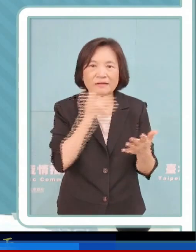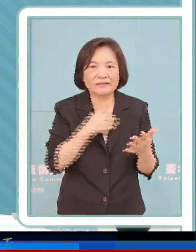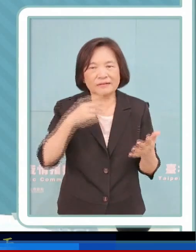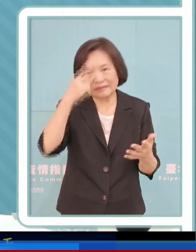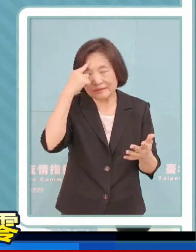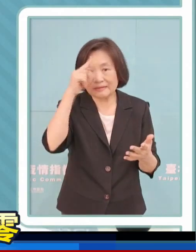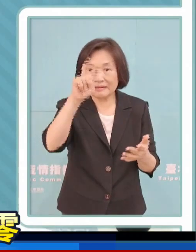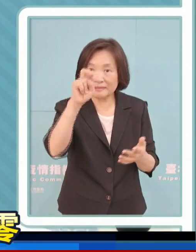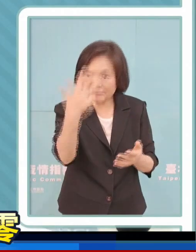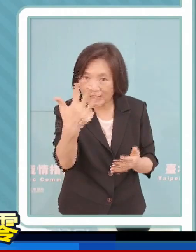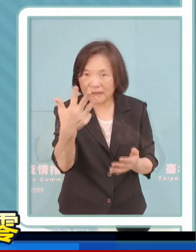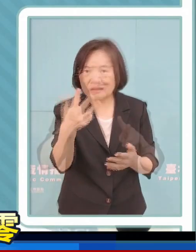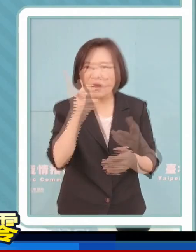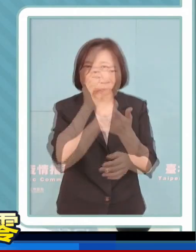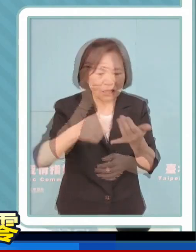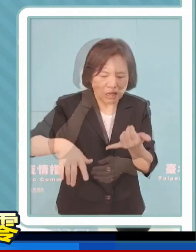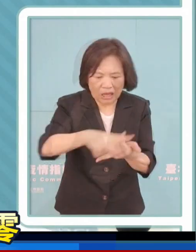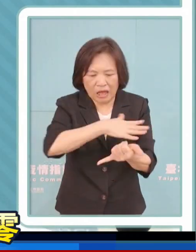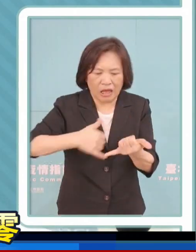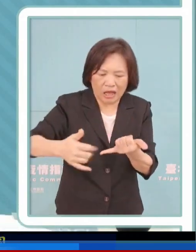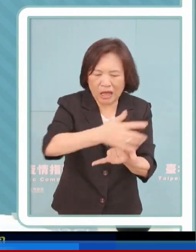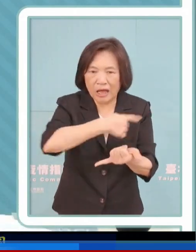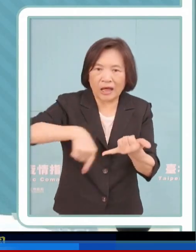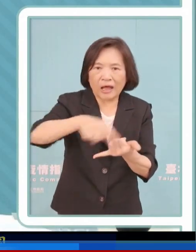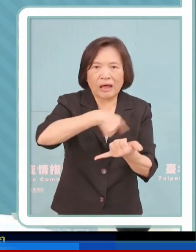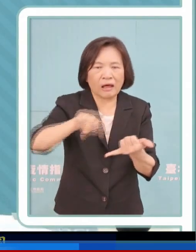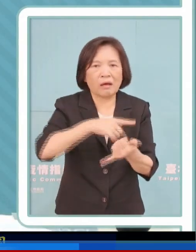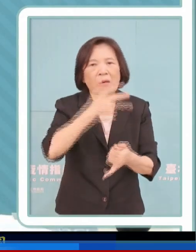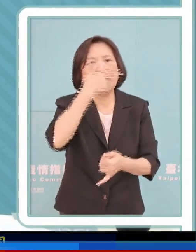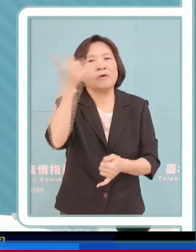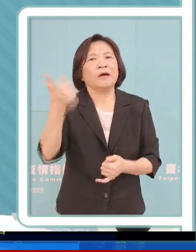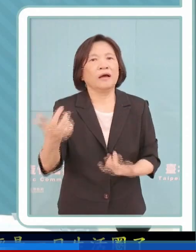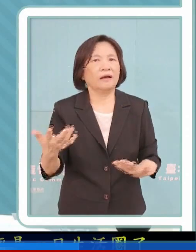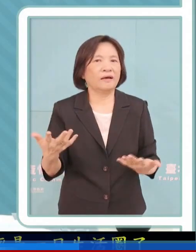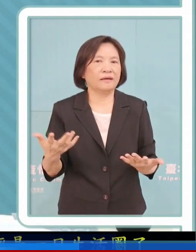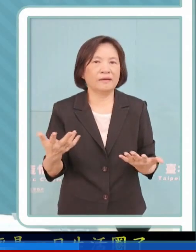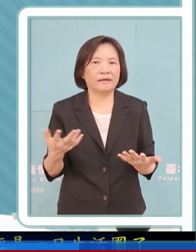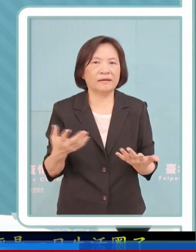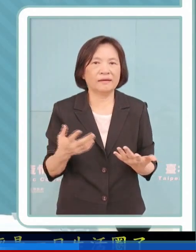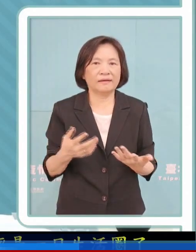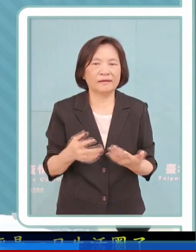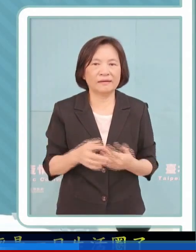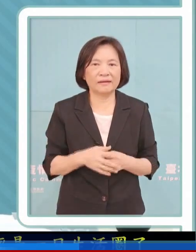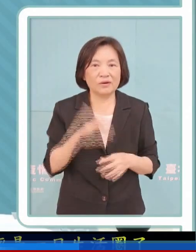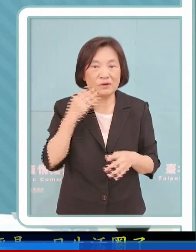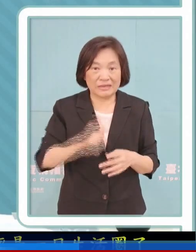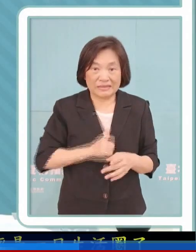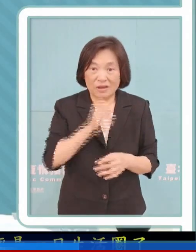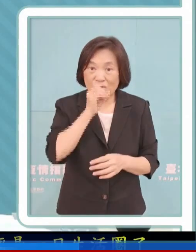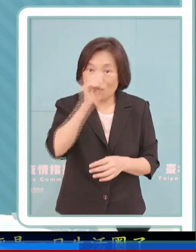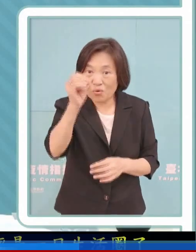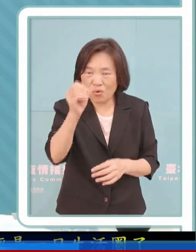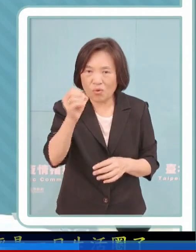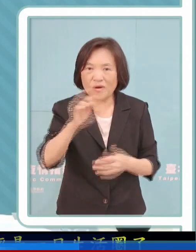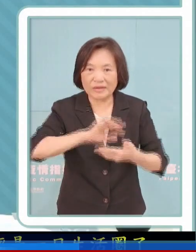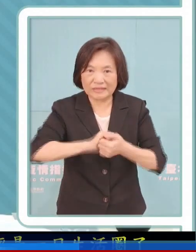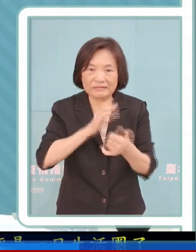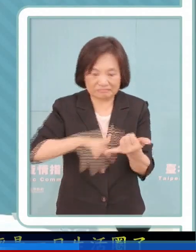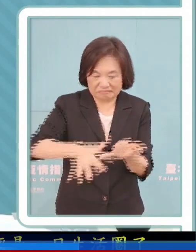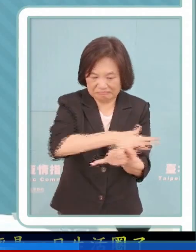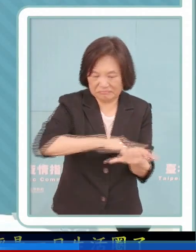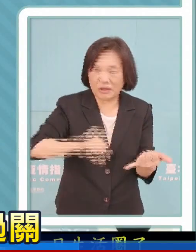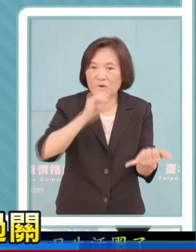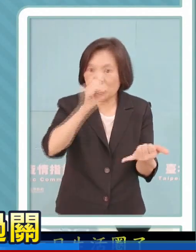28天，每天都才确保说它清零，交通的方便你知道，所以要真正加联要达到全岛加